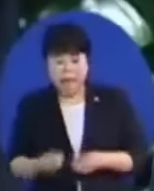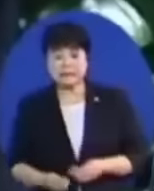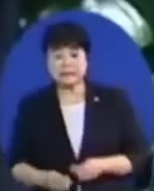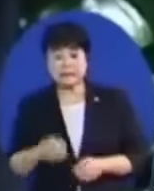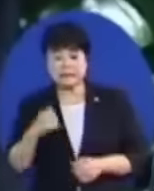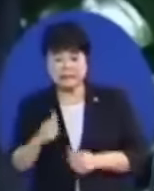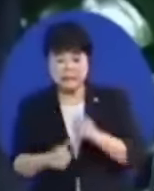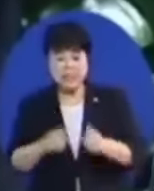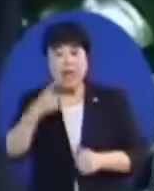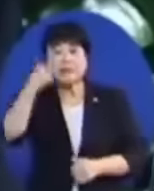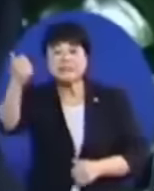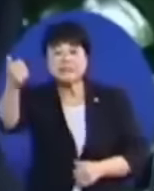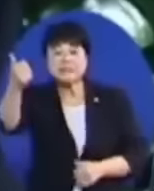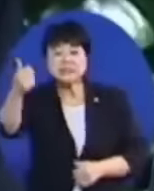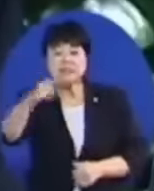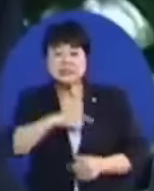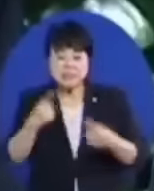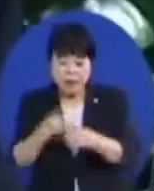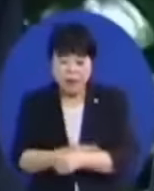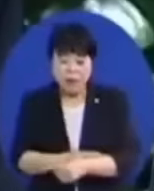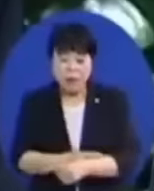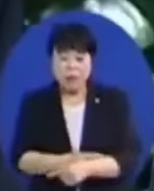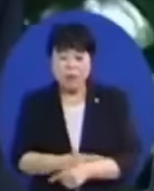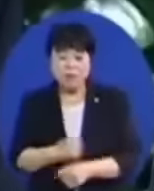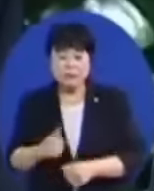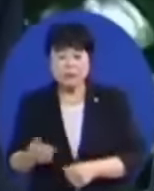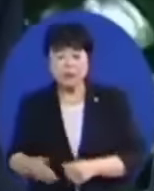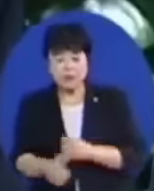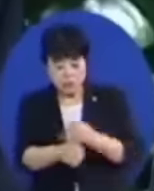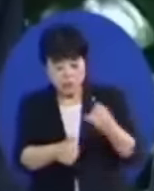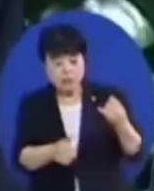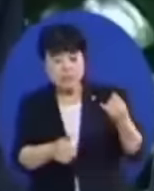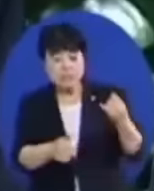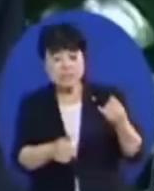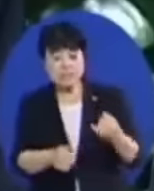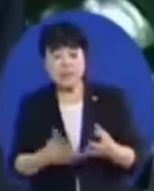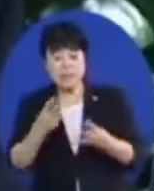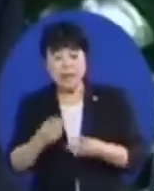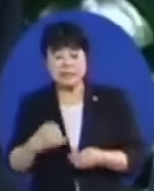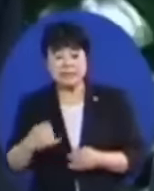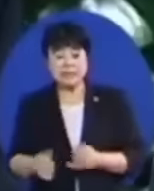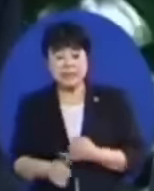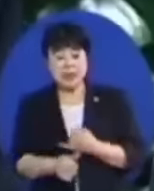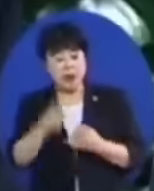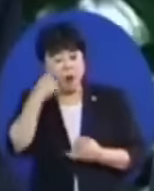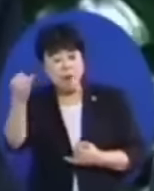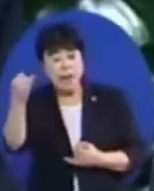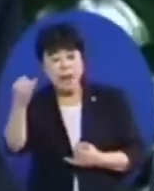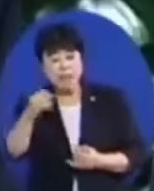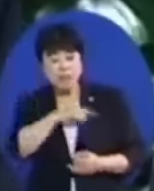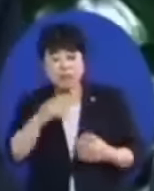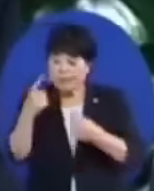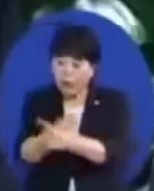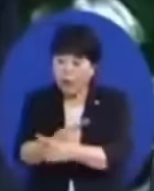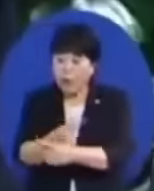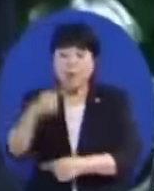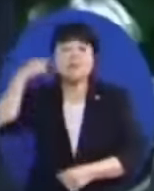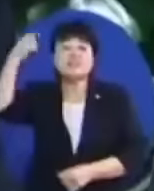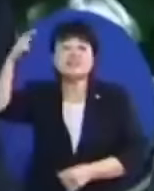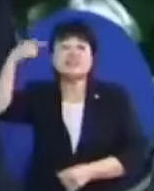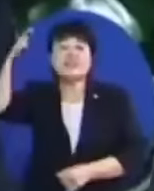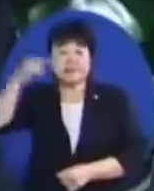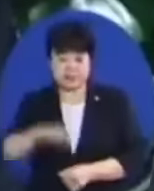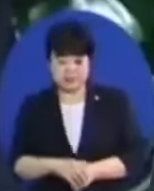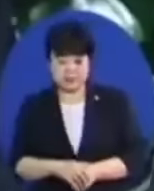바꾸고 자식이 없는 자기 아내를 많은 자식의 여유라고 바꾸었으니 미쳤다고 하지 않겠습니까? 바랄